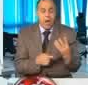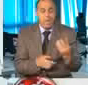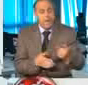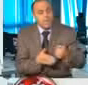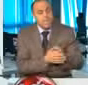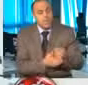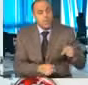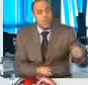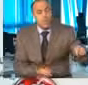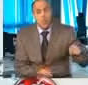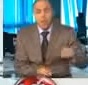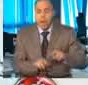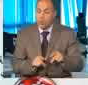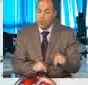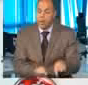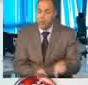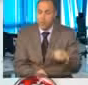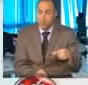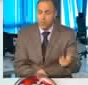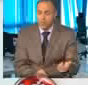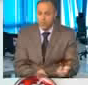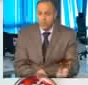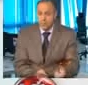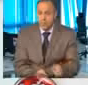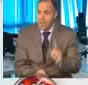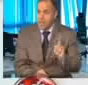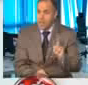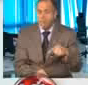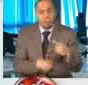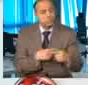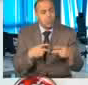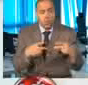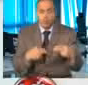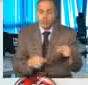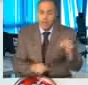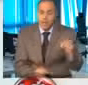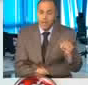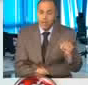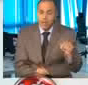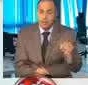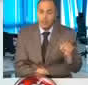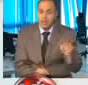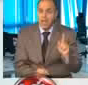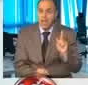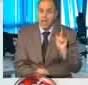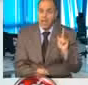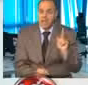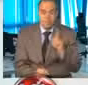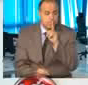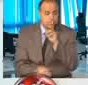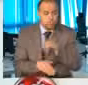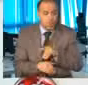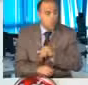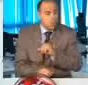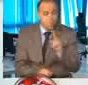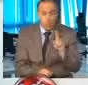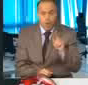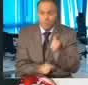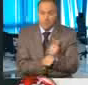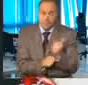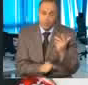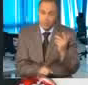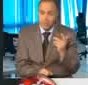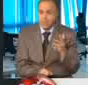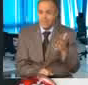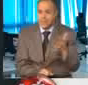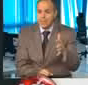على طرقاتنا. العمليه هذه ما يلزمهاش تتواصل وما يلزمناش يتواصل خاصه السكوت عليها خاصه السنوات الاخرى.